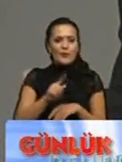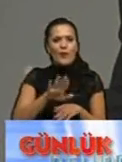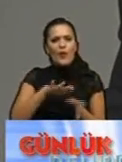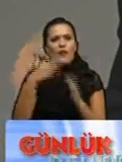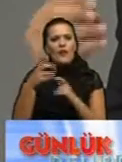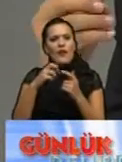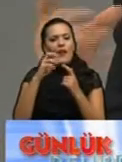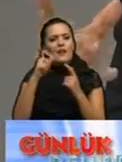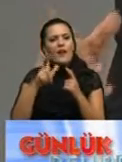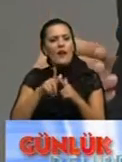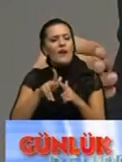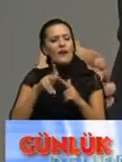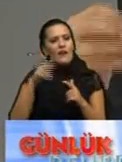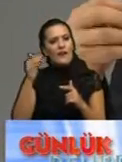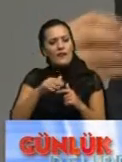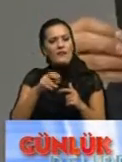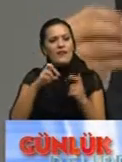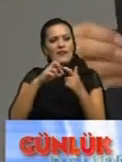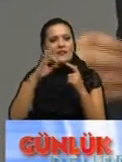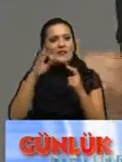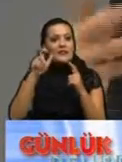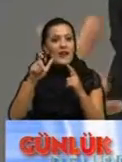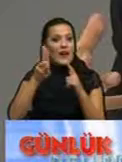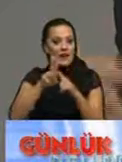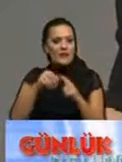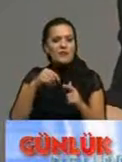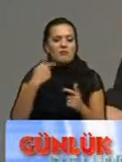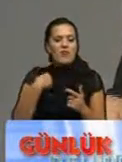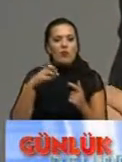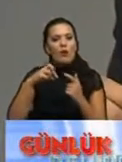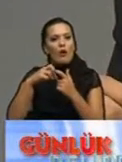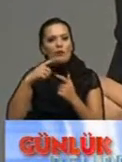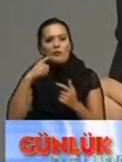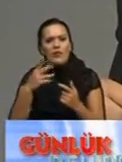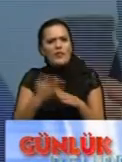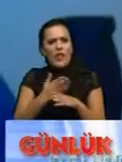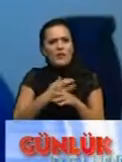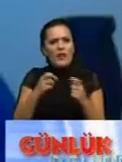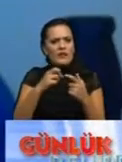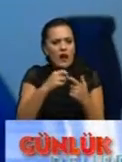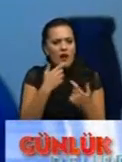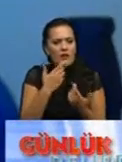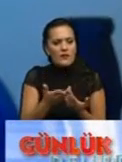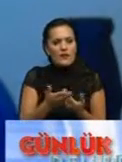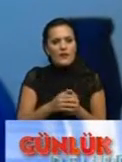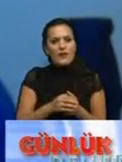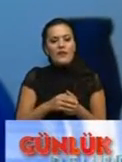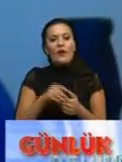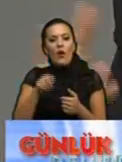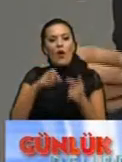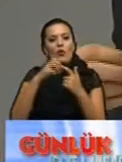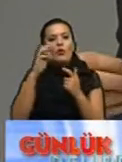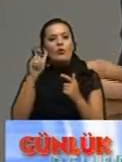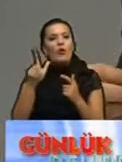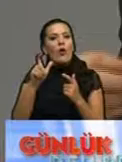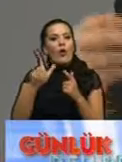yandan rock'a gelince rock, yani rock denilen şeye ben rock diyorum. Niye rock diyorsunuz rock? Çünkü o